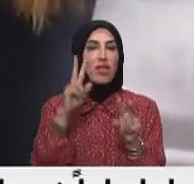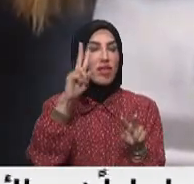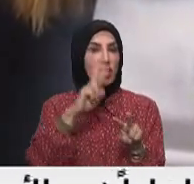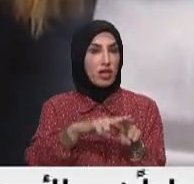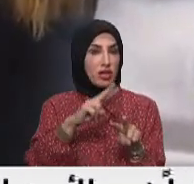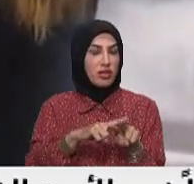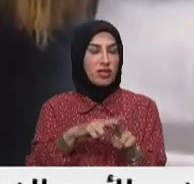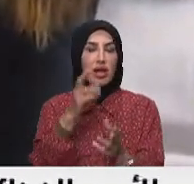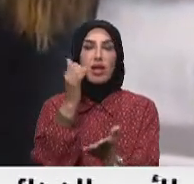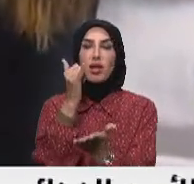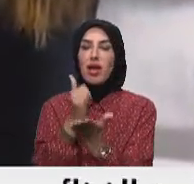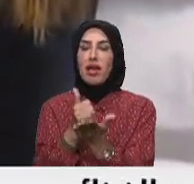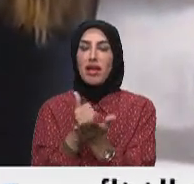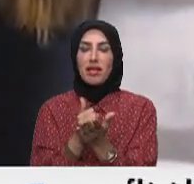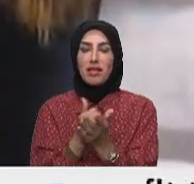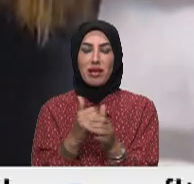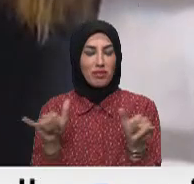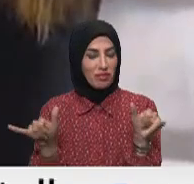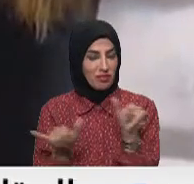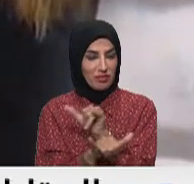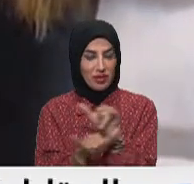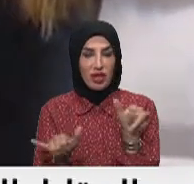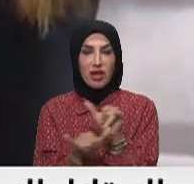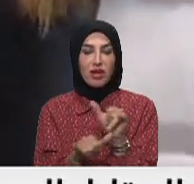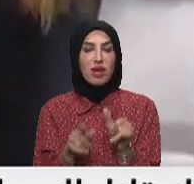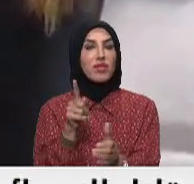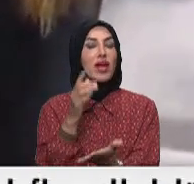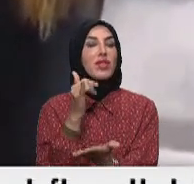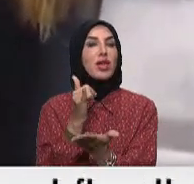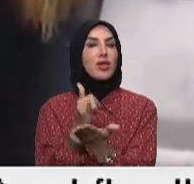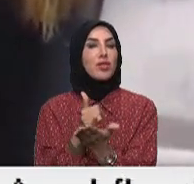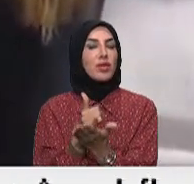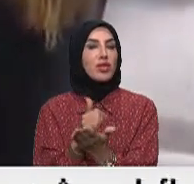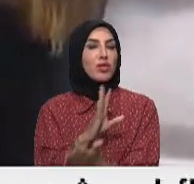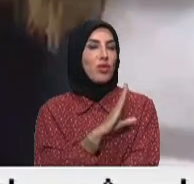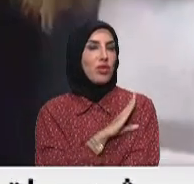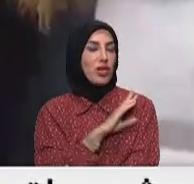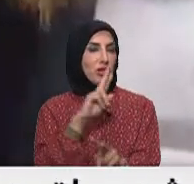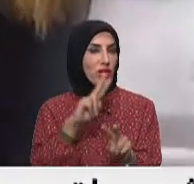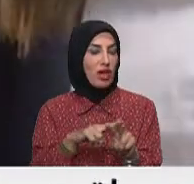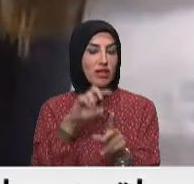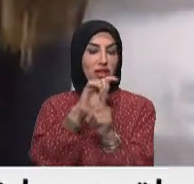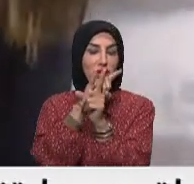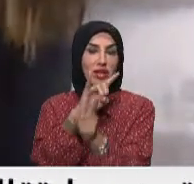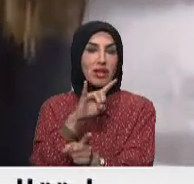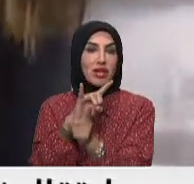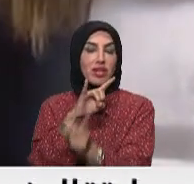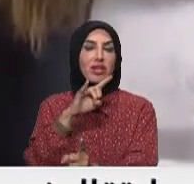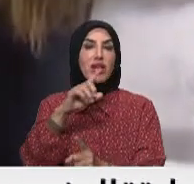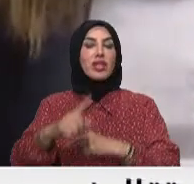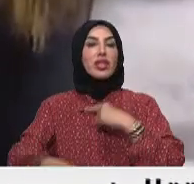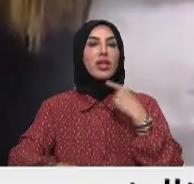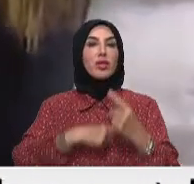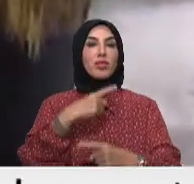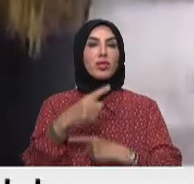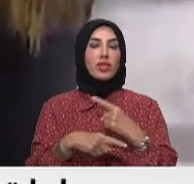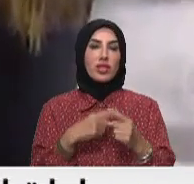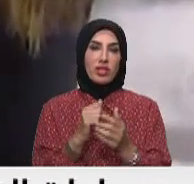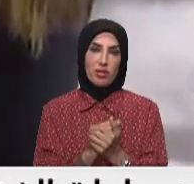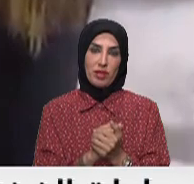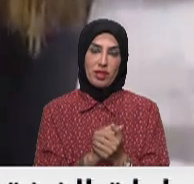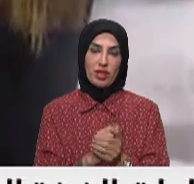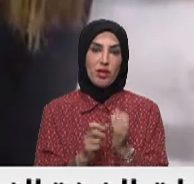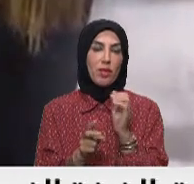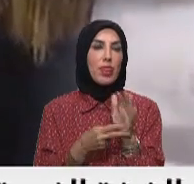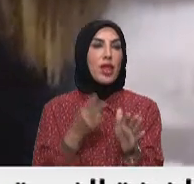غير مسبوق وتوسيع من قبل العدو الإسرائيلي لاستهدافات المناطق الأكثر دلالة